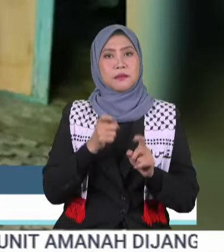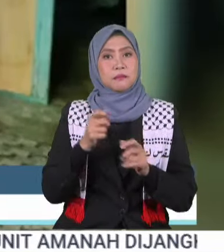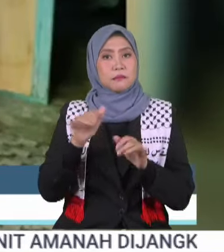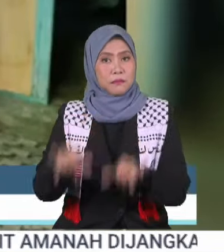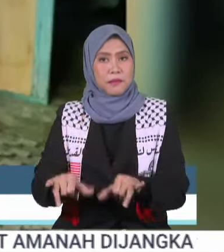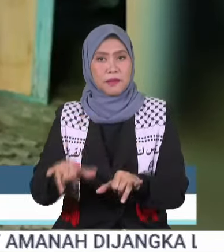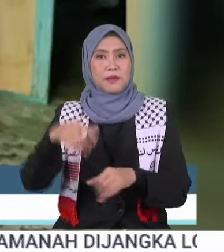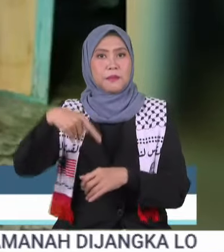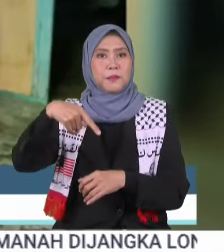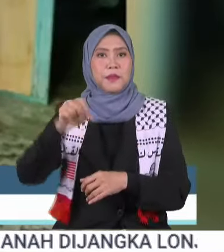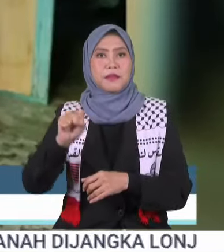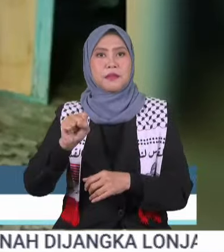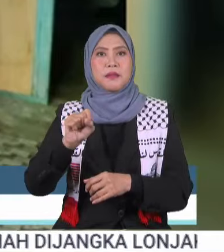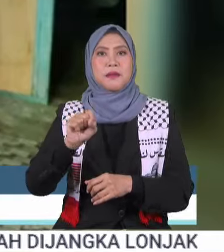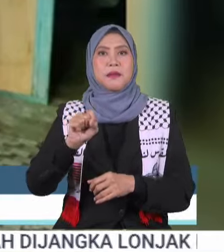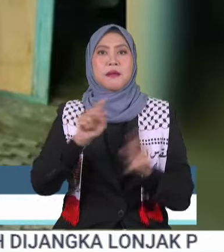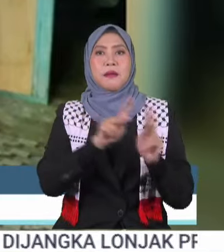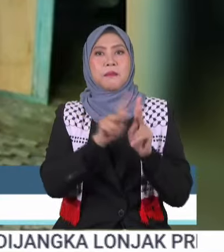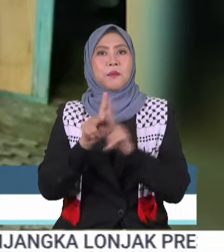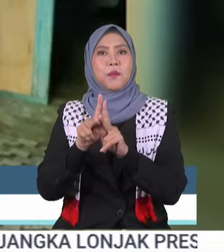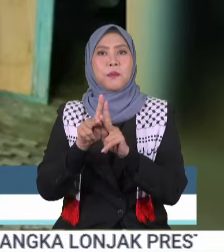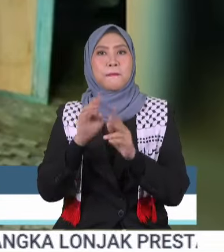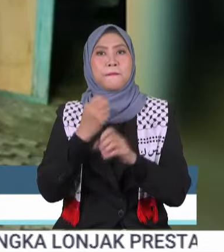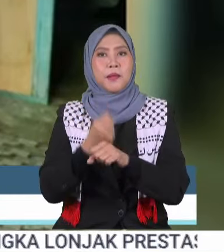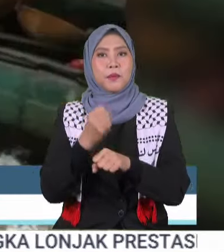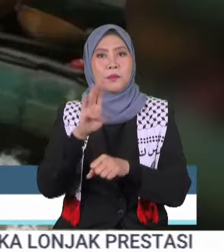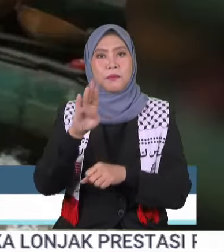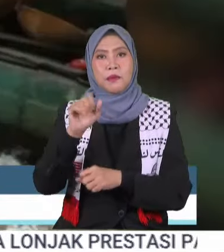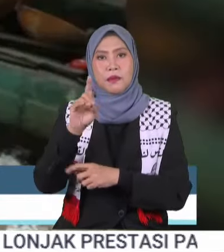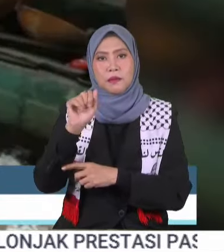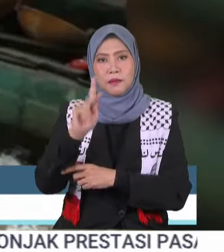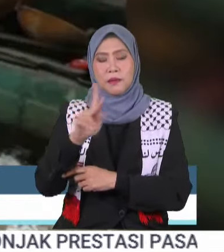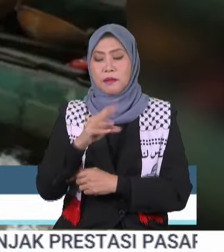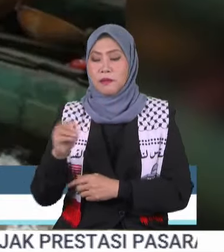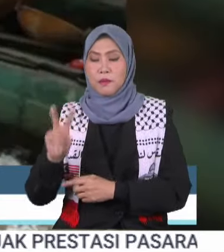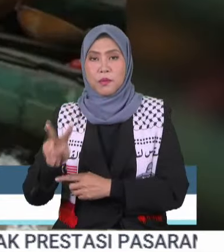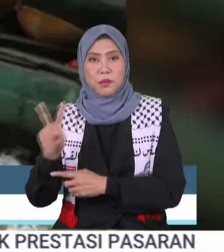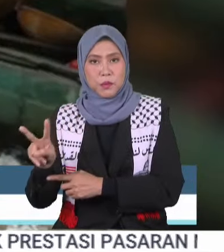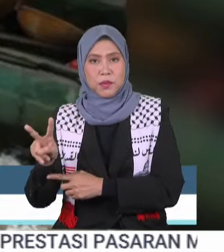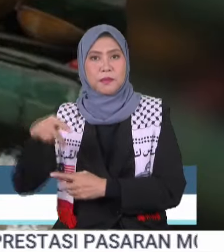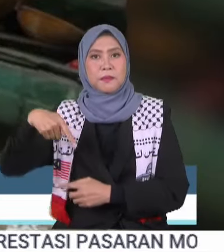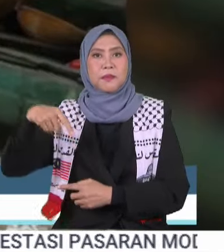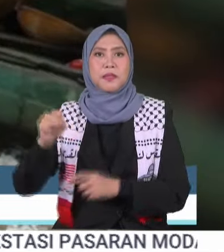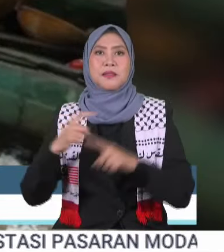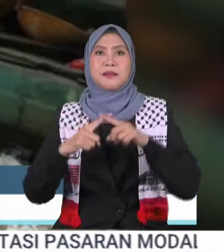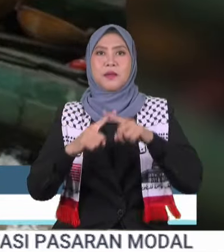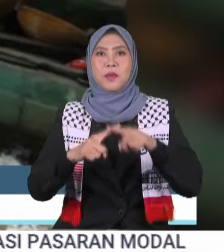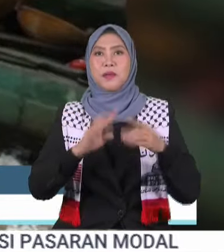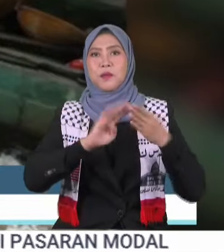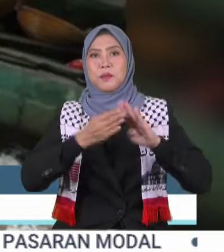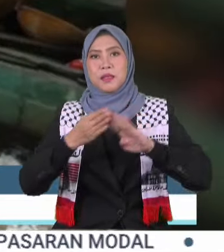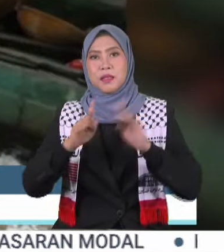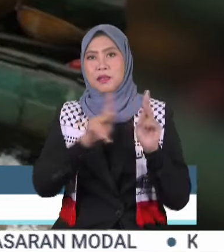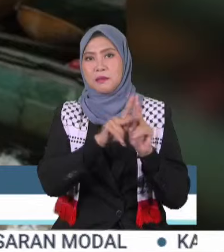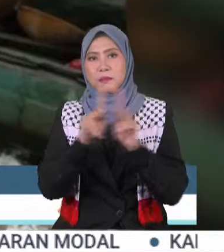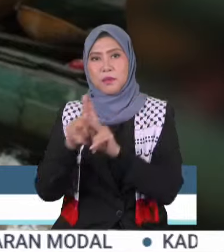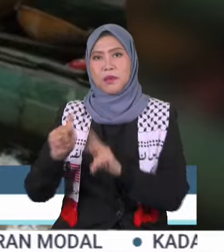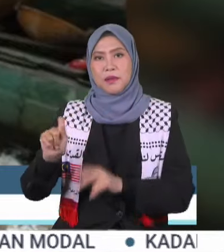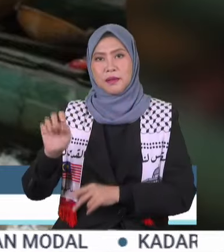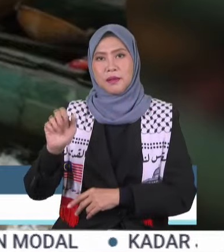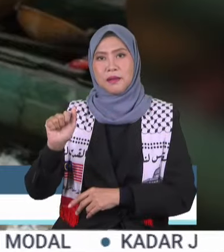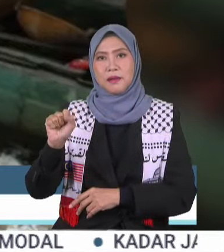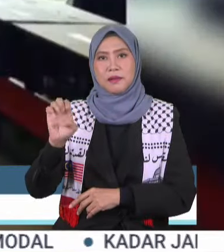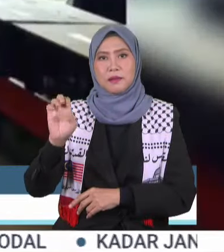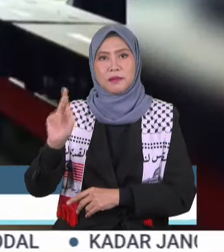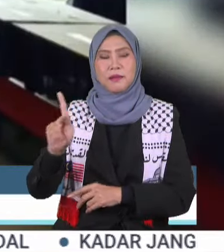berlindung di PPS Balai Raya Kampung batu badak dan 22 lagi di PPS dewan komuniti Kampung Tasik manakala di Batu Pahat